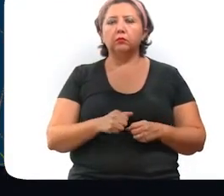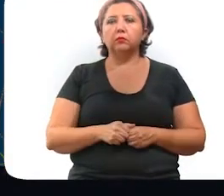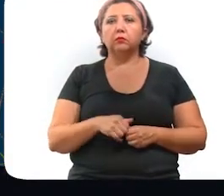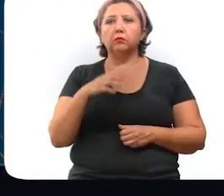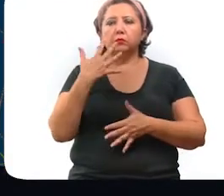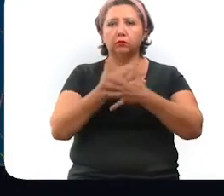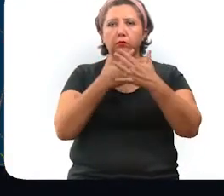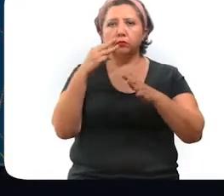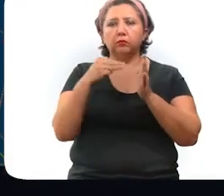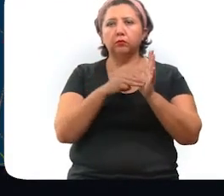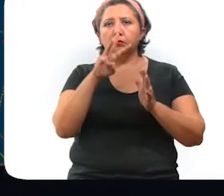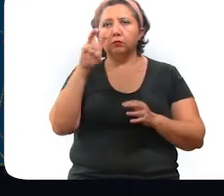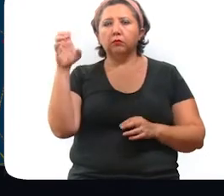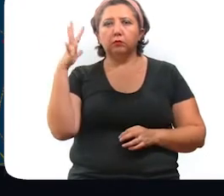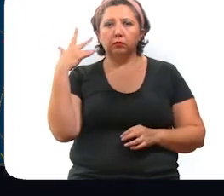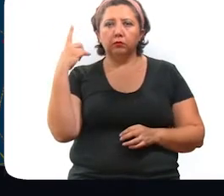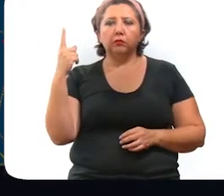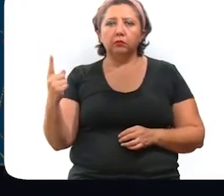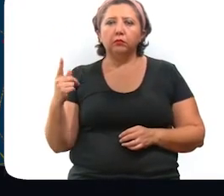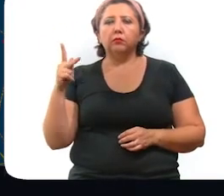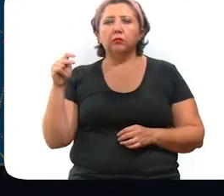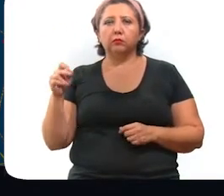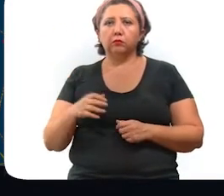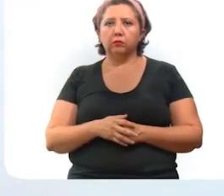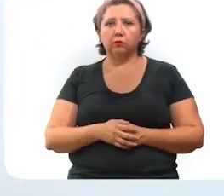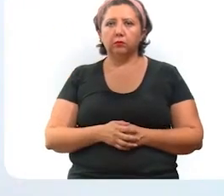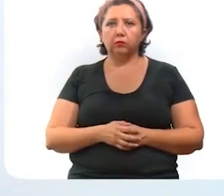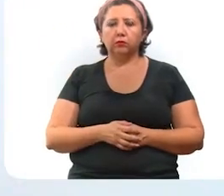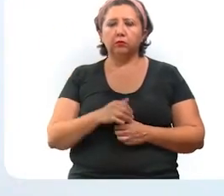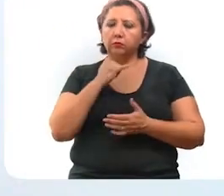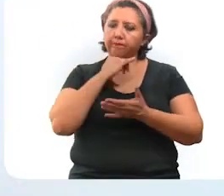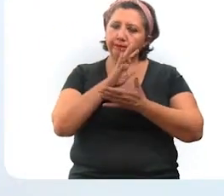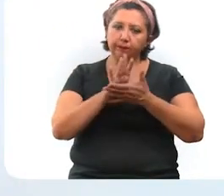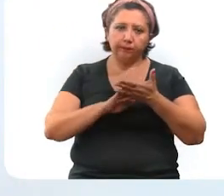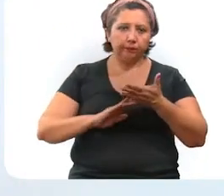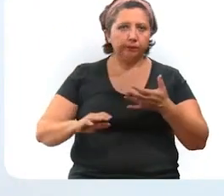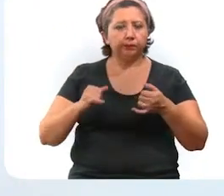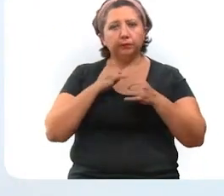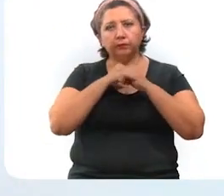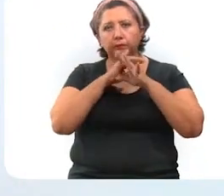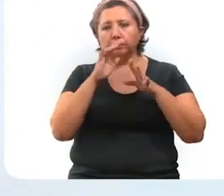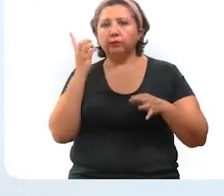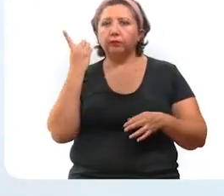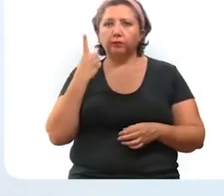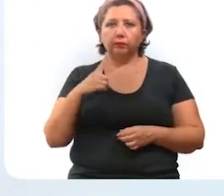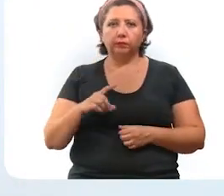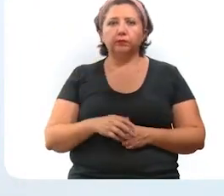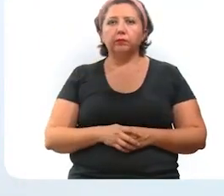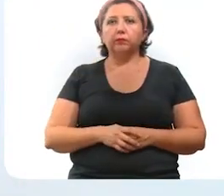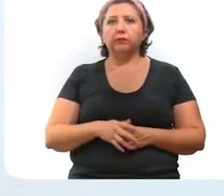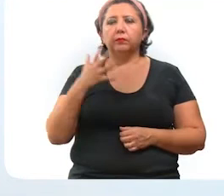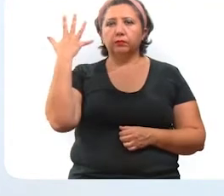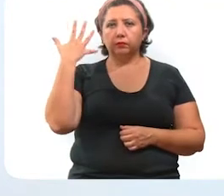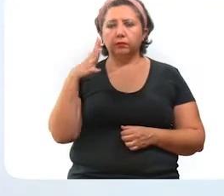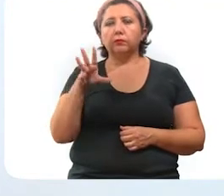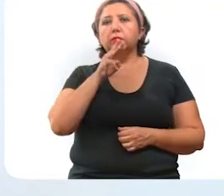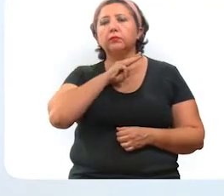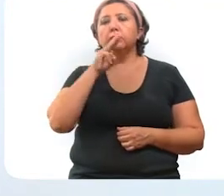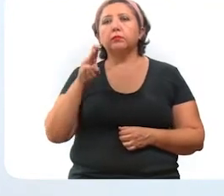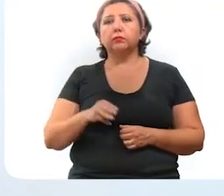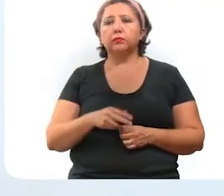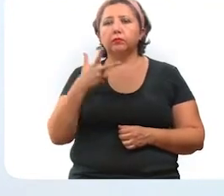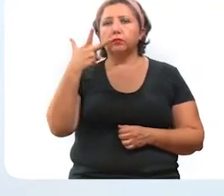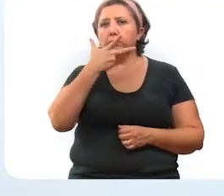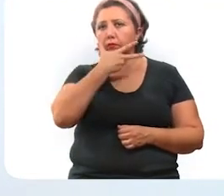betupatiko basko, nuiesle shak albetatiobo, uku ineltulaka elmako pak teole kohanilo, tiangichilun pelwinaltak 107 jaube, uiesekilo le